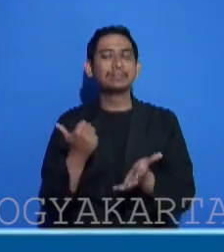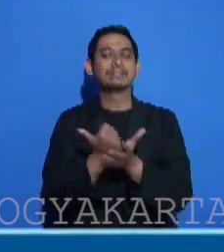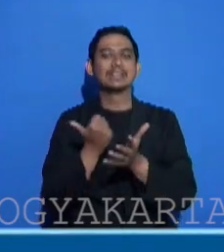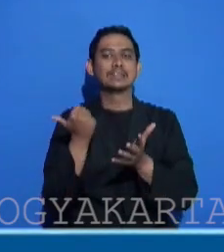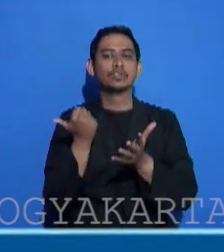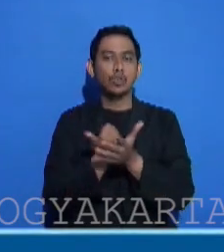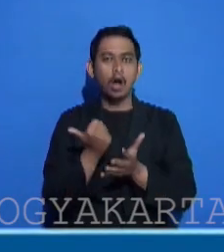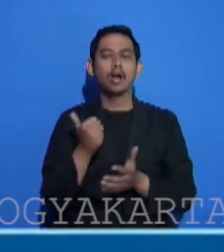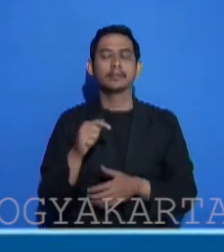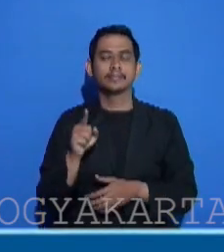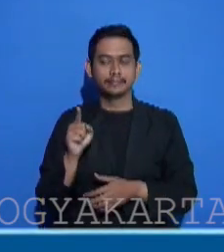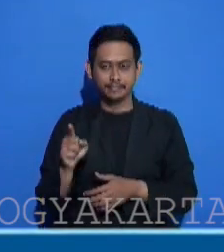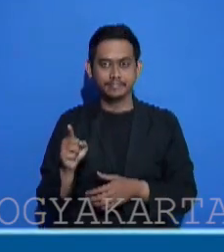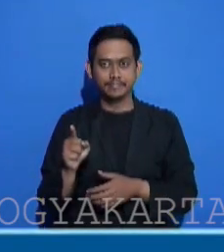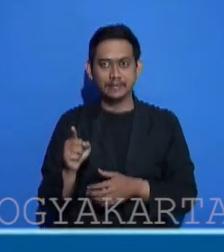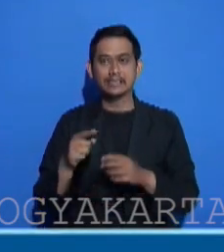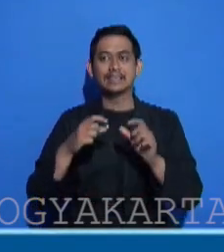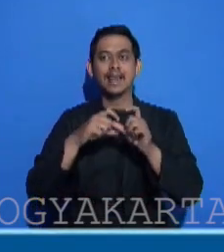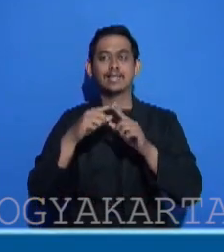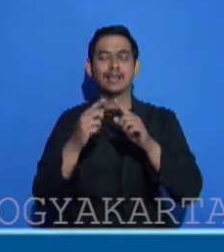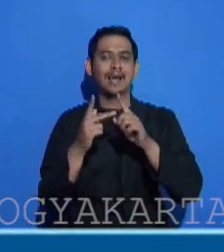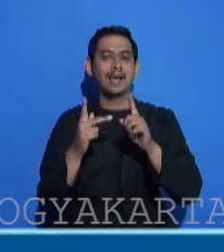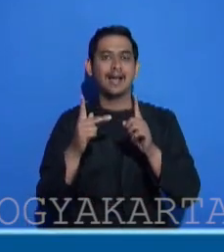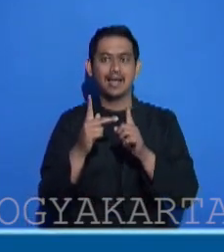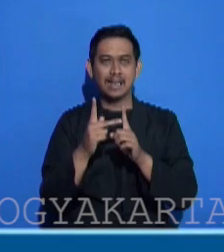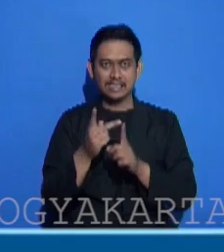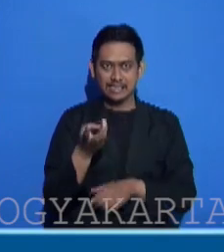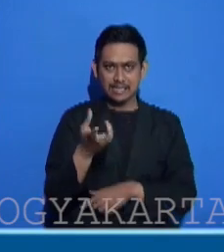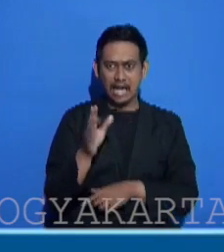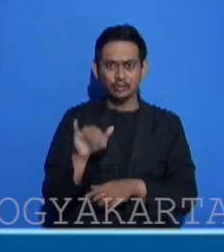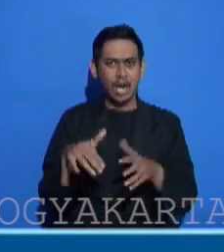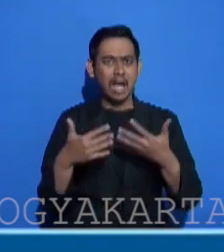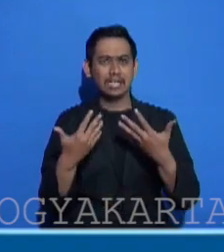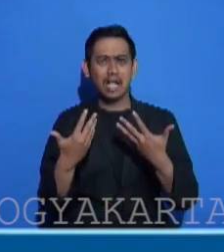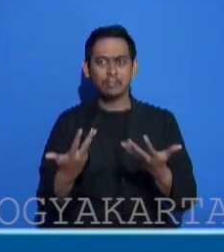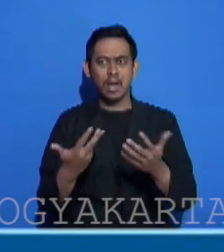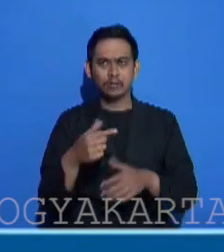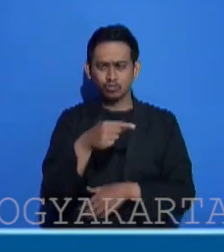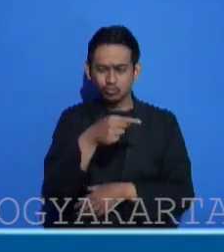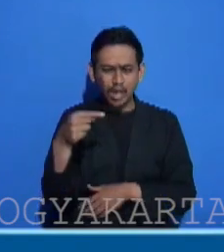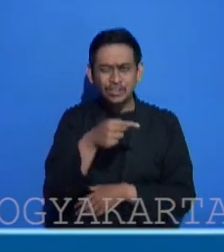Dataipun langkung sekedek utawi pripun kan? Dataipun dikurangi kali